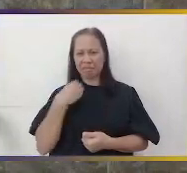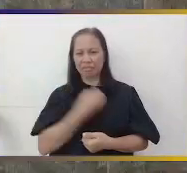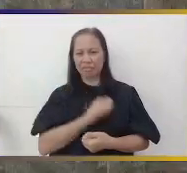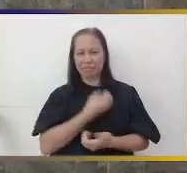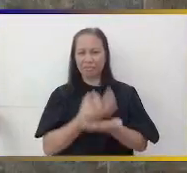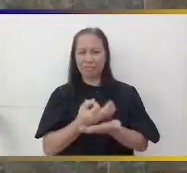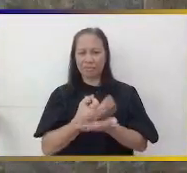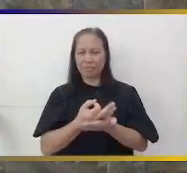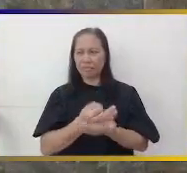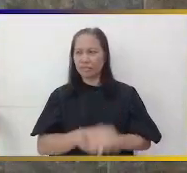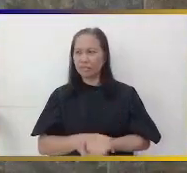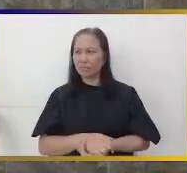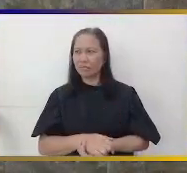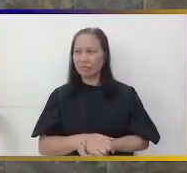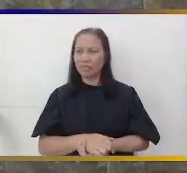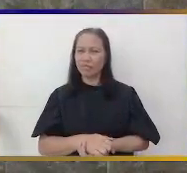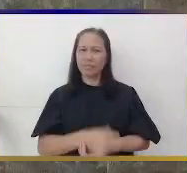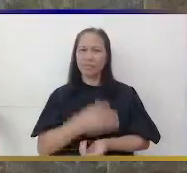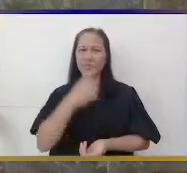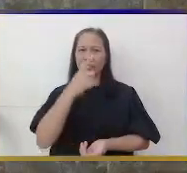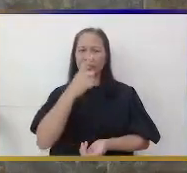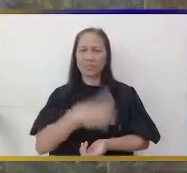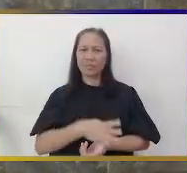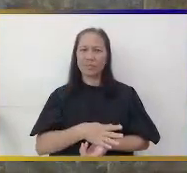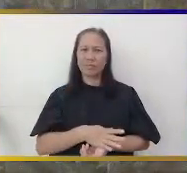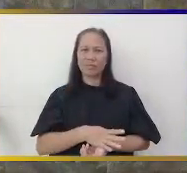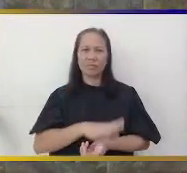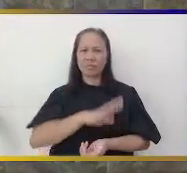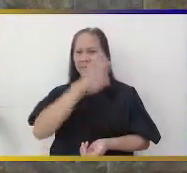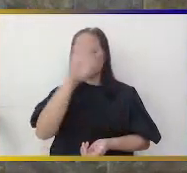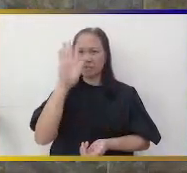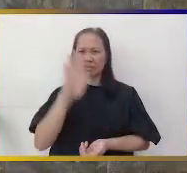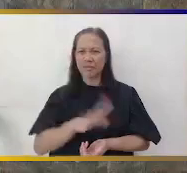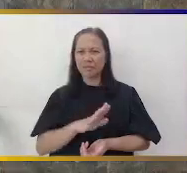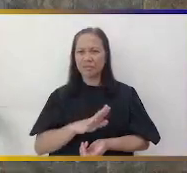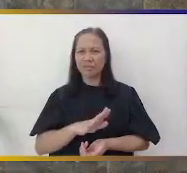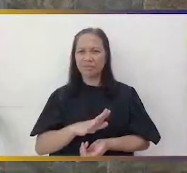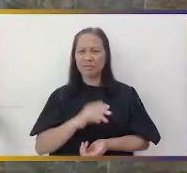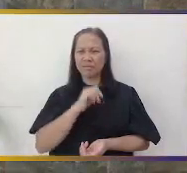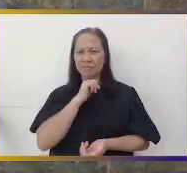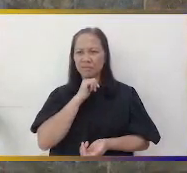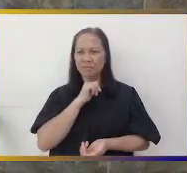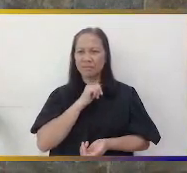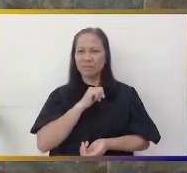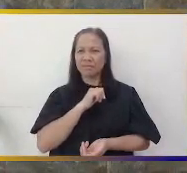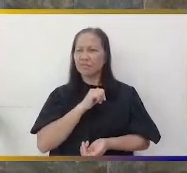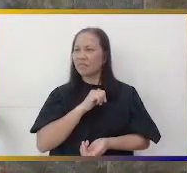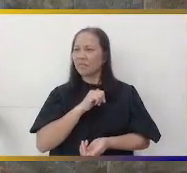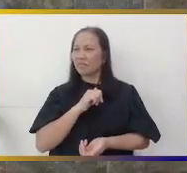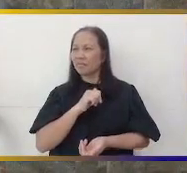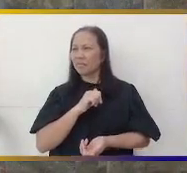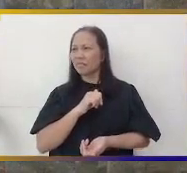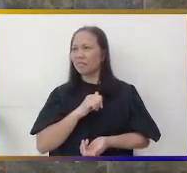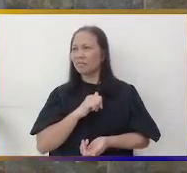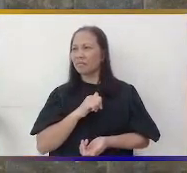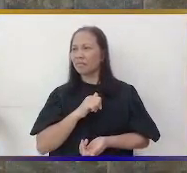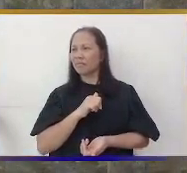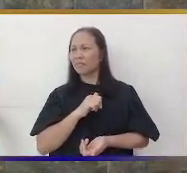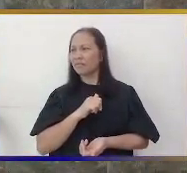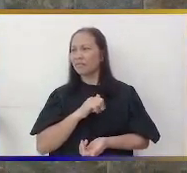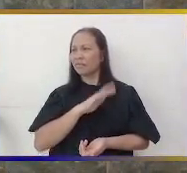money hindi kailan man kailangan ng Diyos ang pera walang gamit ang pera natin